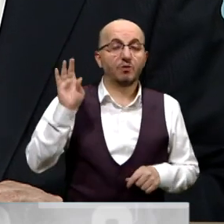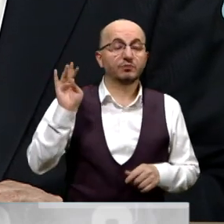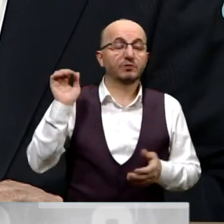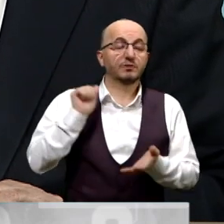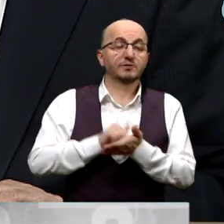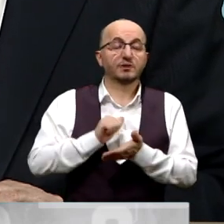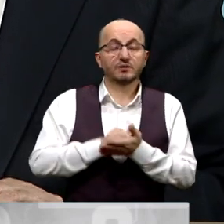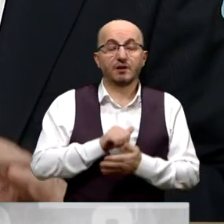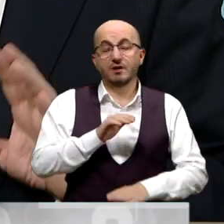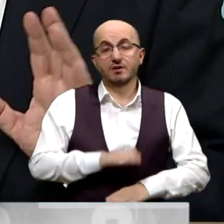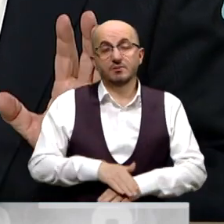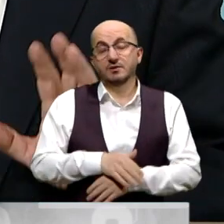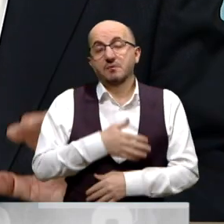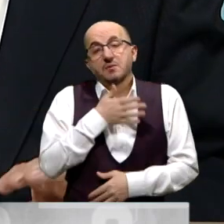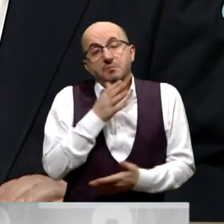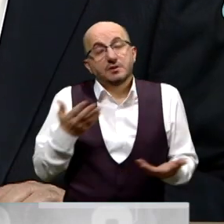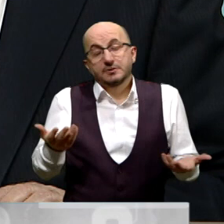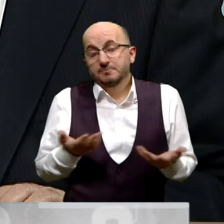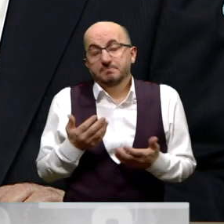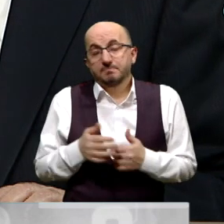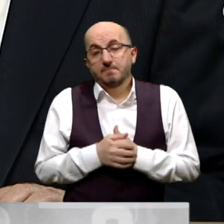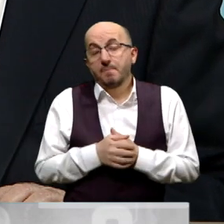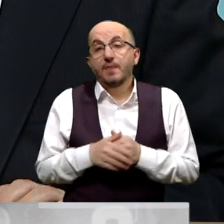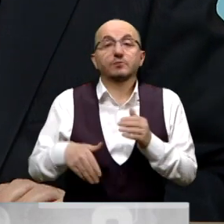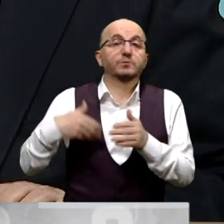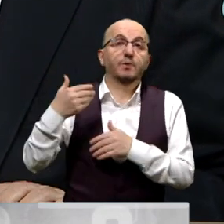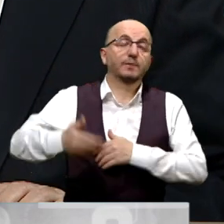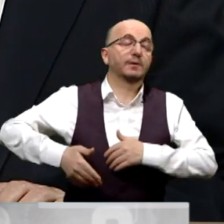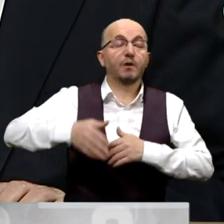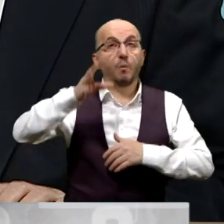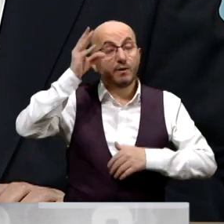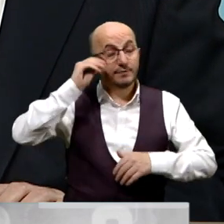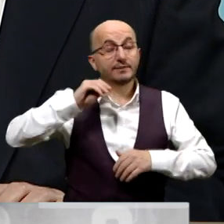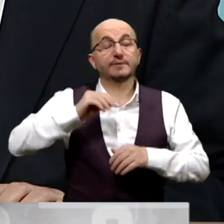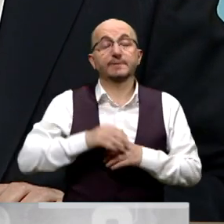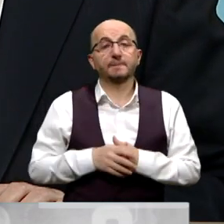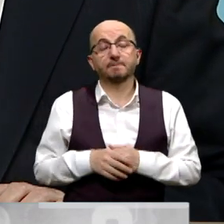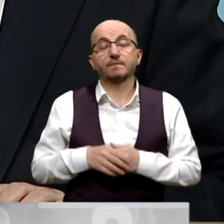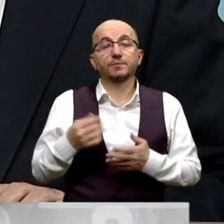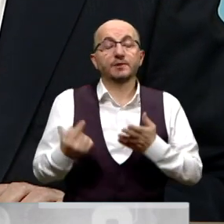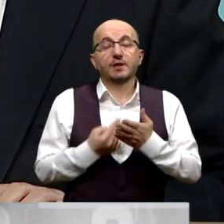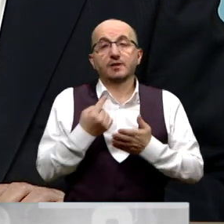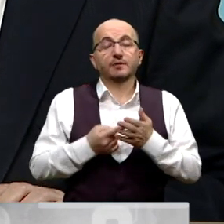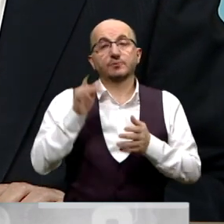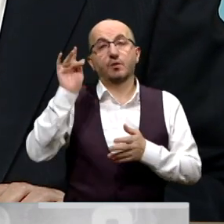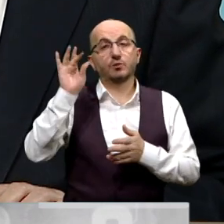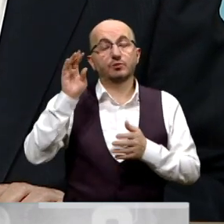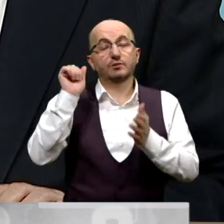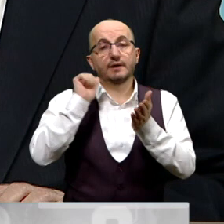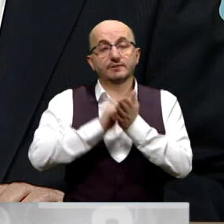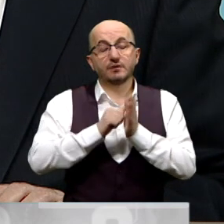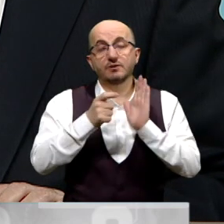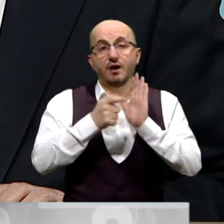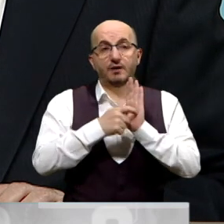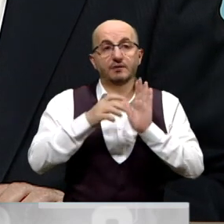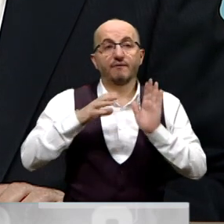yaparsın bilmedik Mesela bunları ama sonradan öğrendik ki işte kur'an-ı Kerim'de 14 tane secde